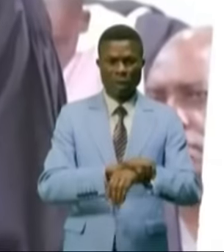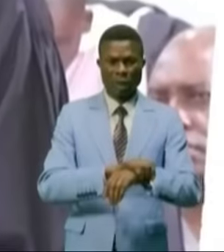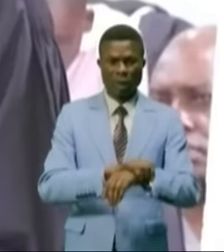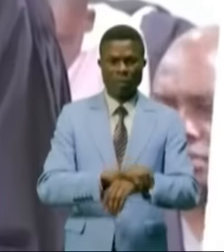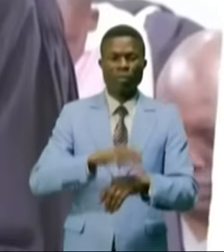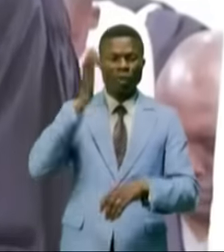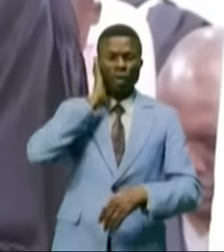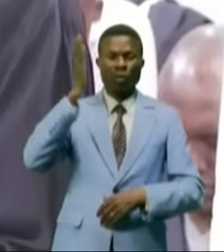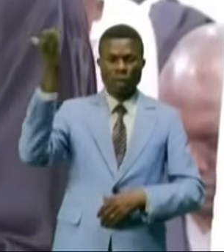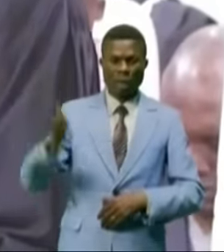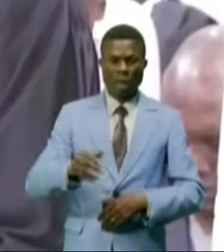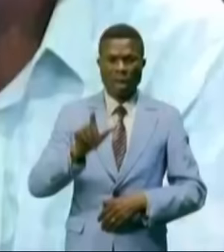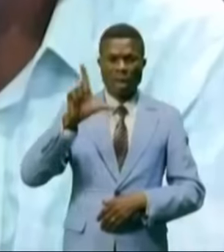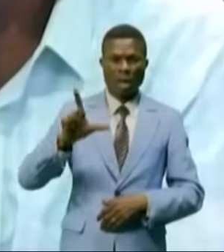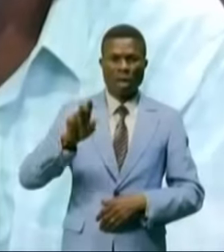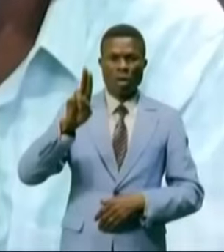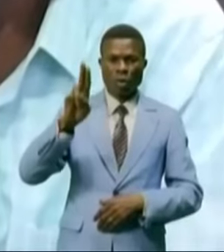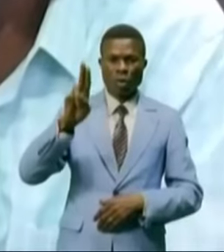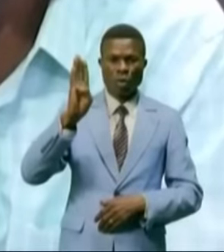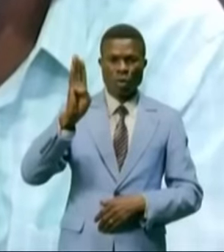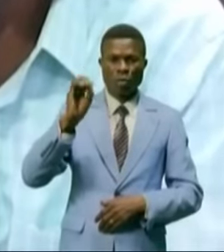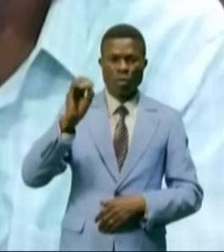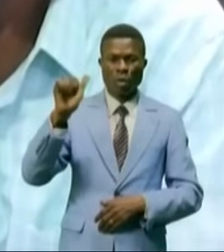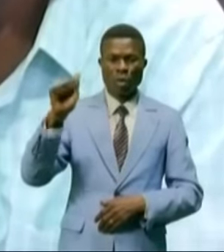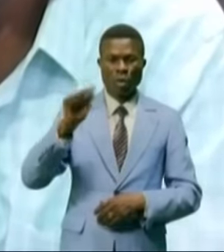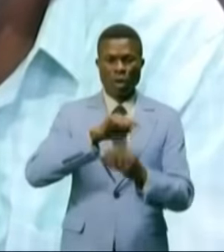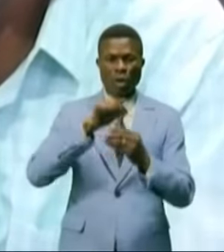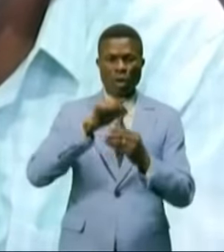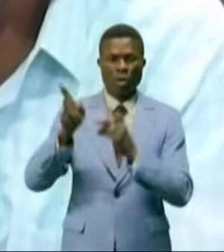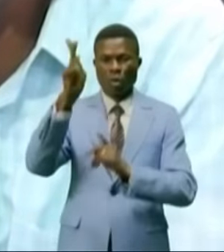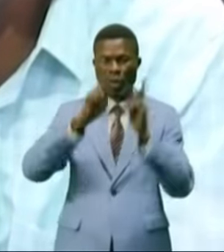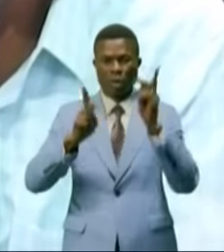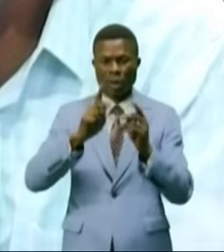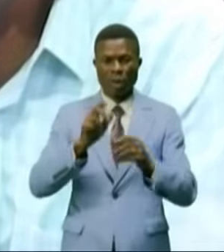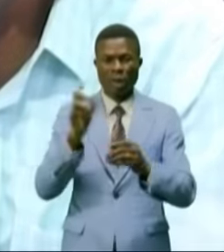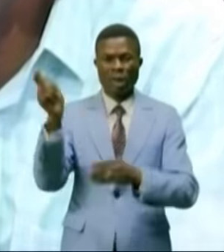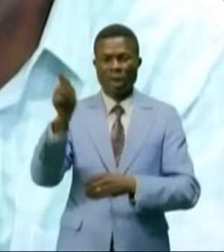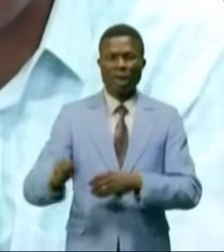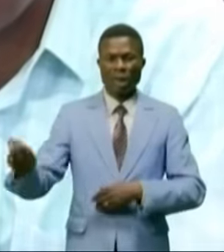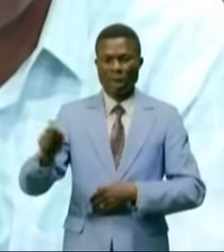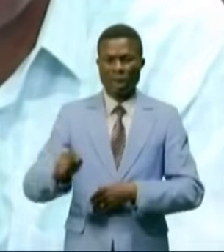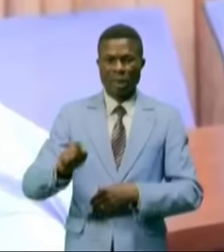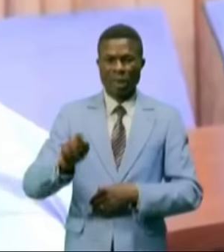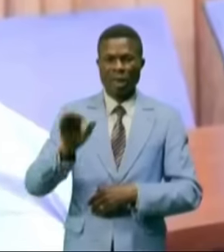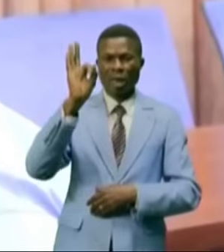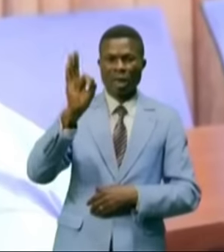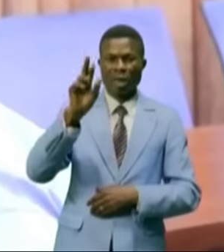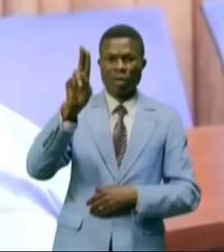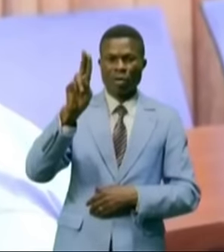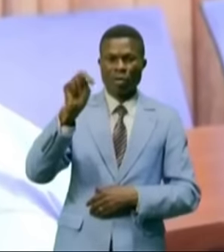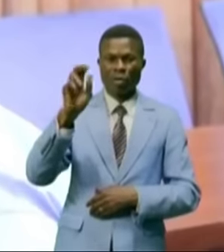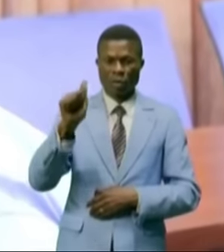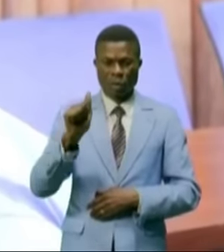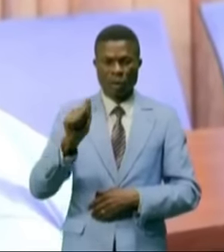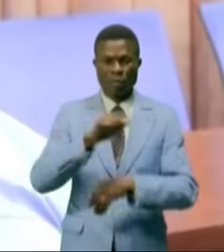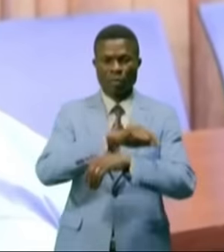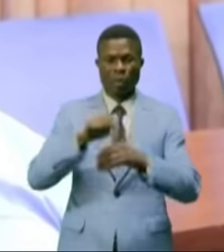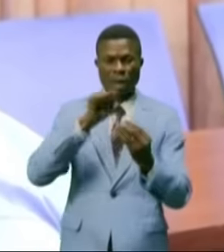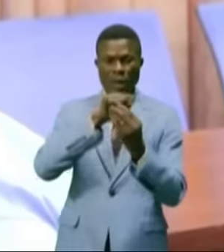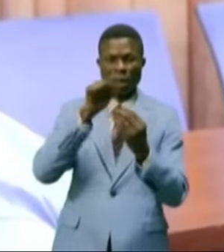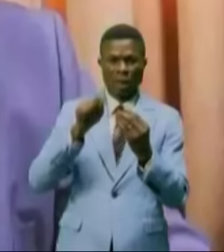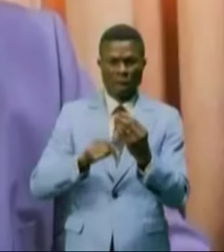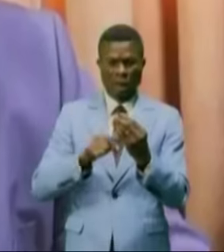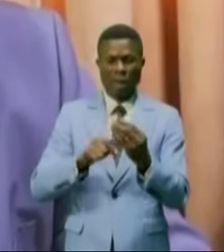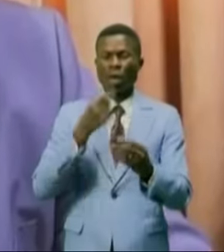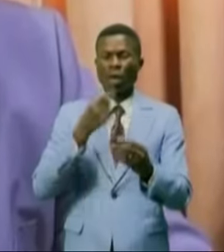Bienvenu Boyaka Boela, comptable public du district de la Founa, à la Cour des comptes, a été